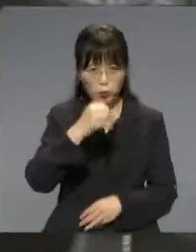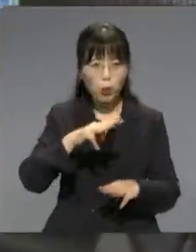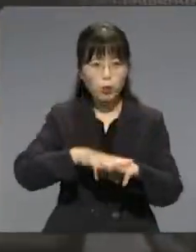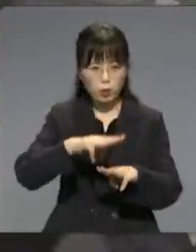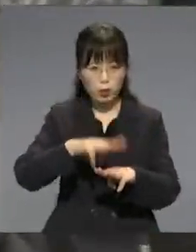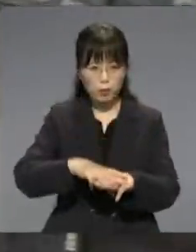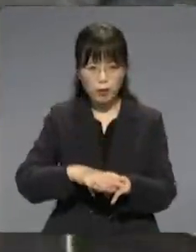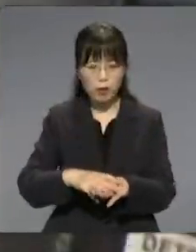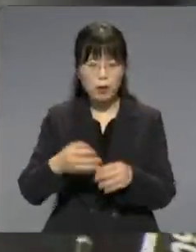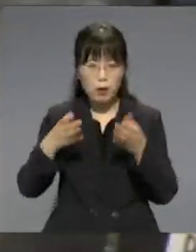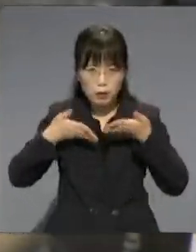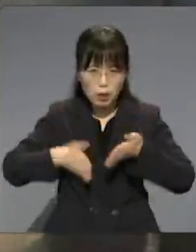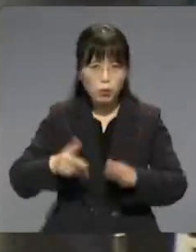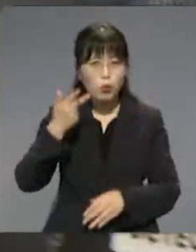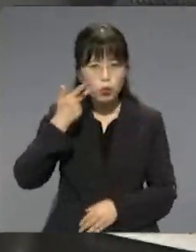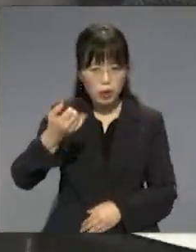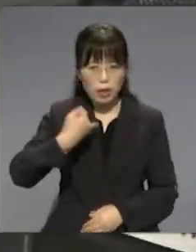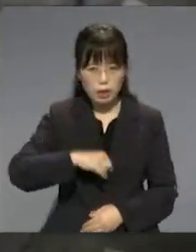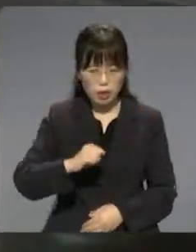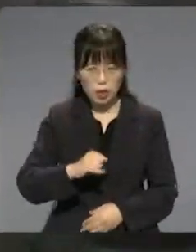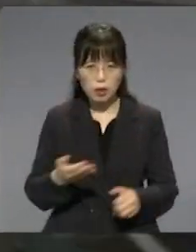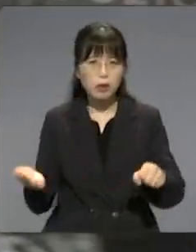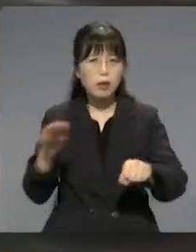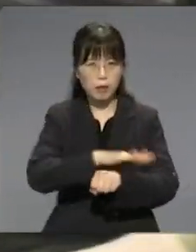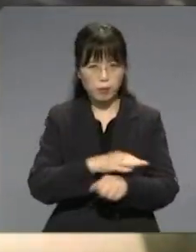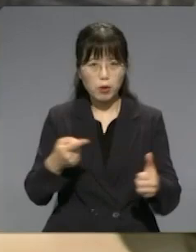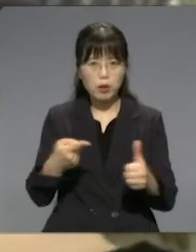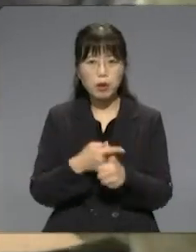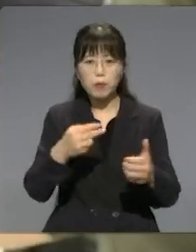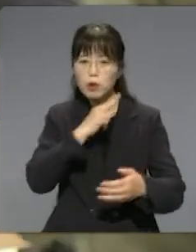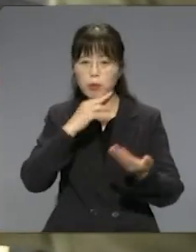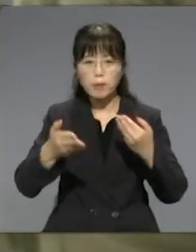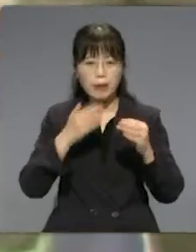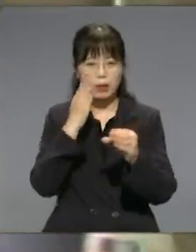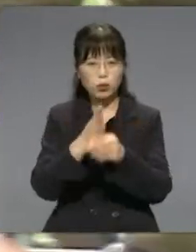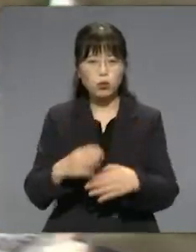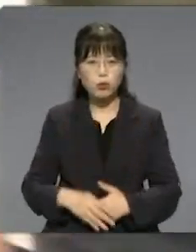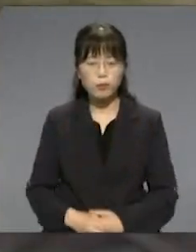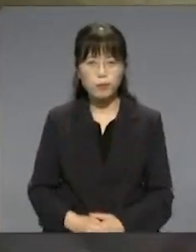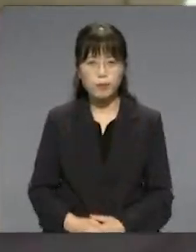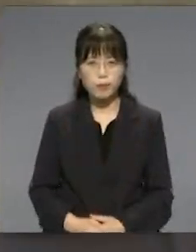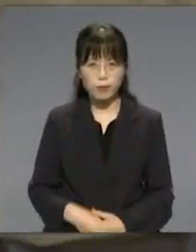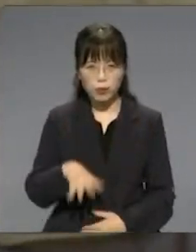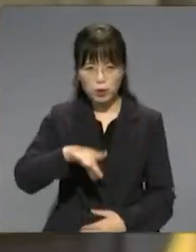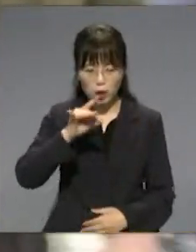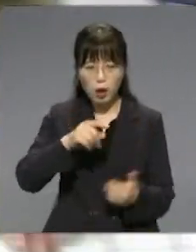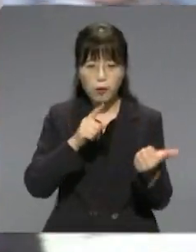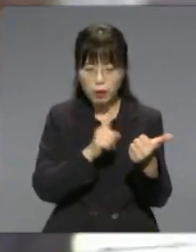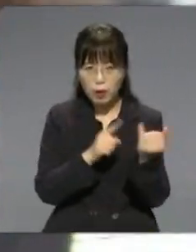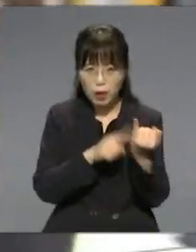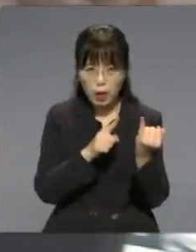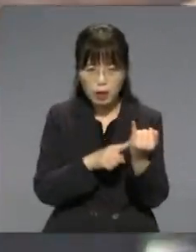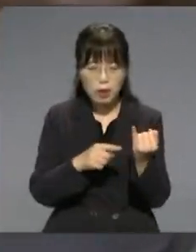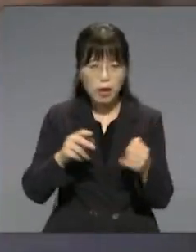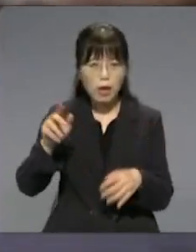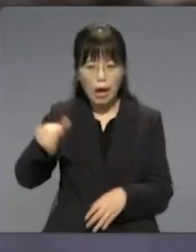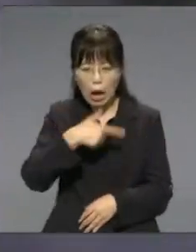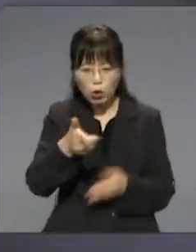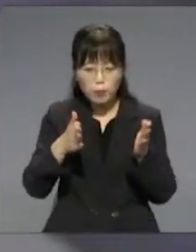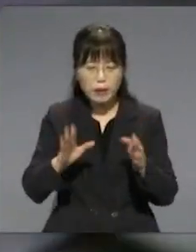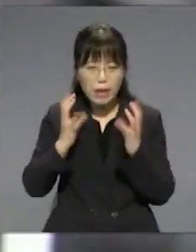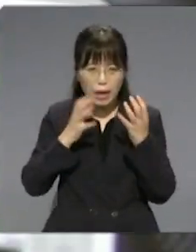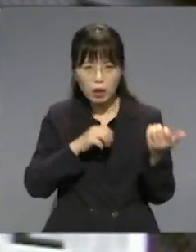텃밭에 생후 일주일 된 딸 비양을 안매장해 살해한 혐의를 받고 있습니다. 당초 A씨는 생후 하루 만에 딸이